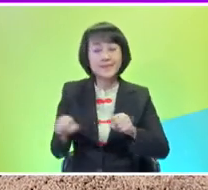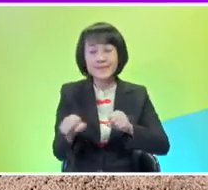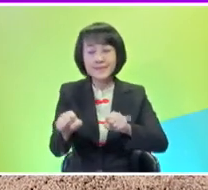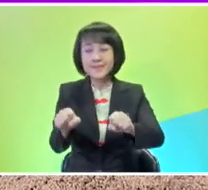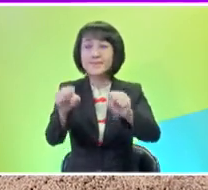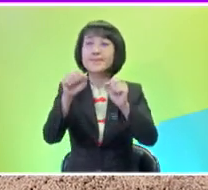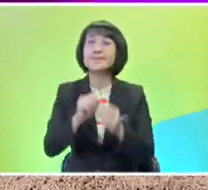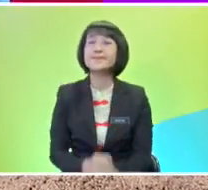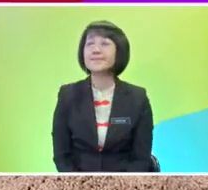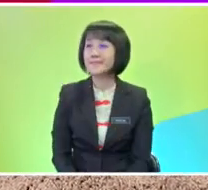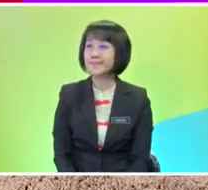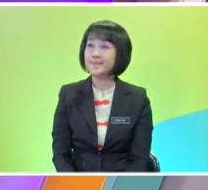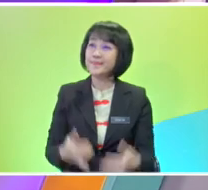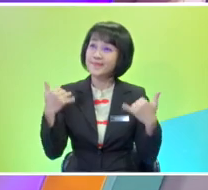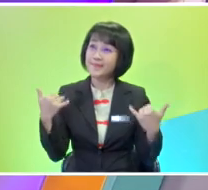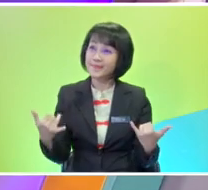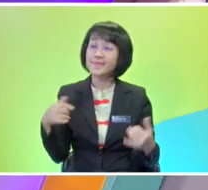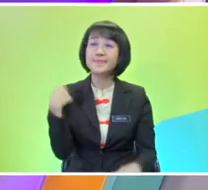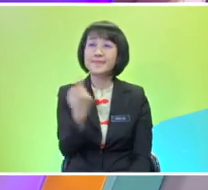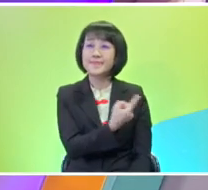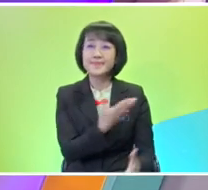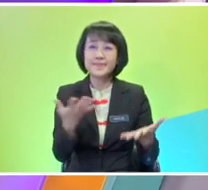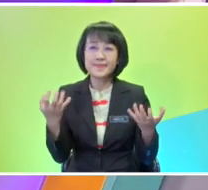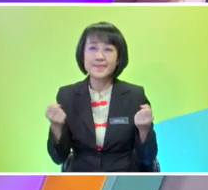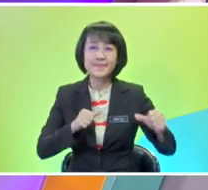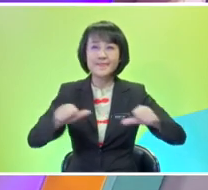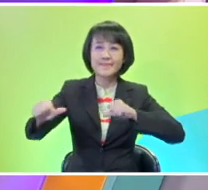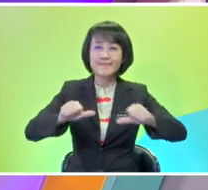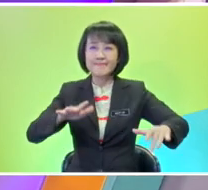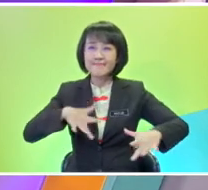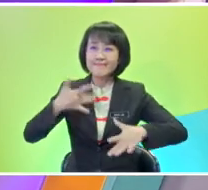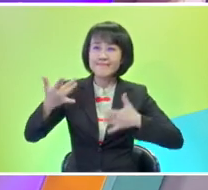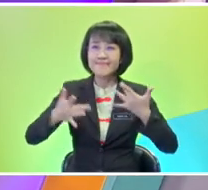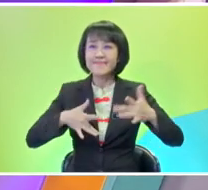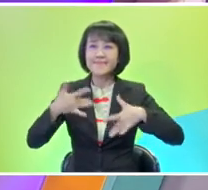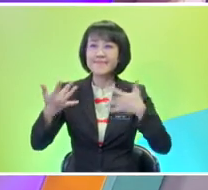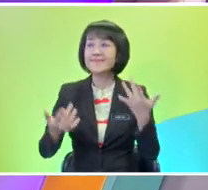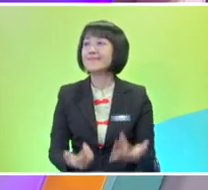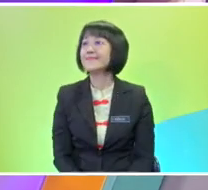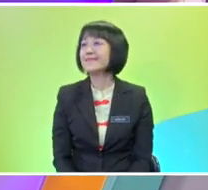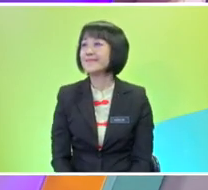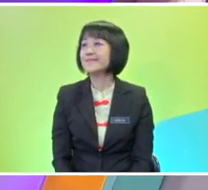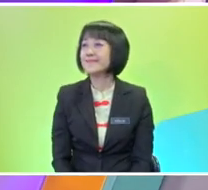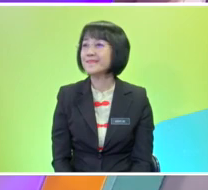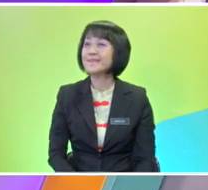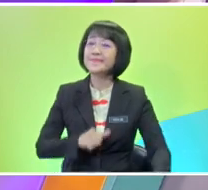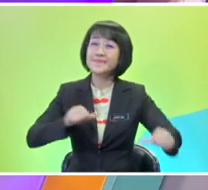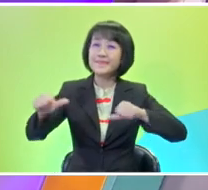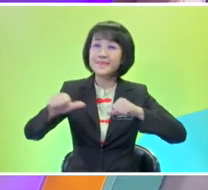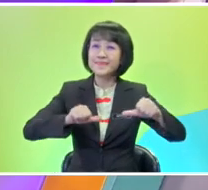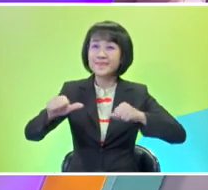katakan tadi dan sekarang dekat rumah nah yaitu activity